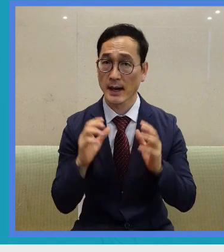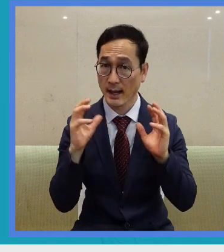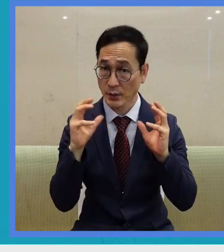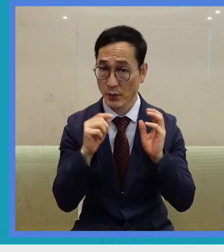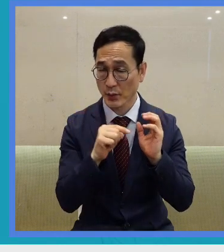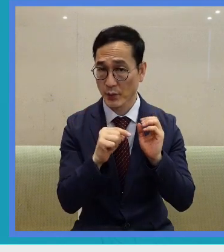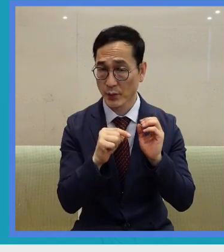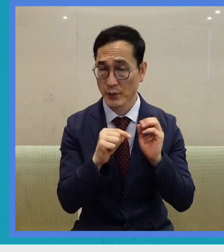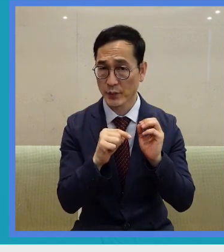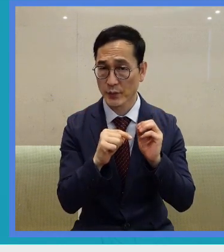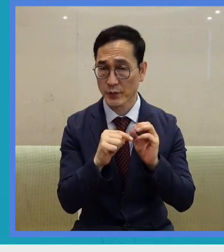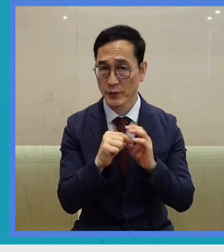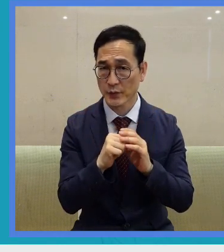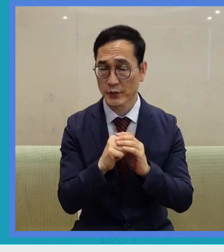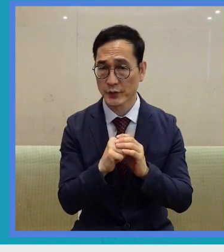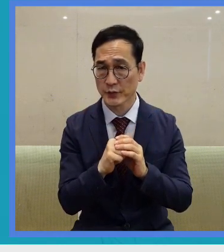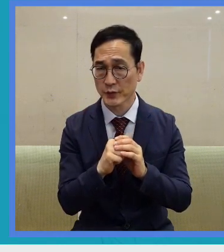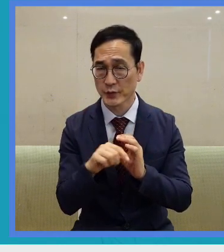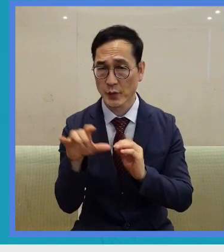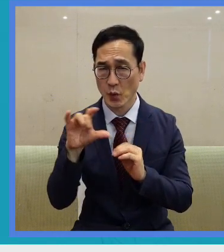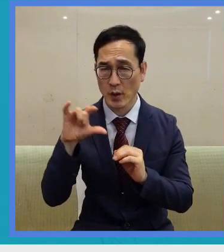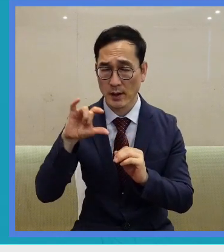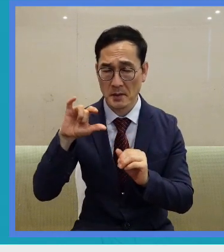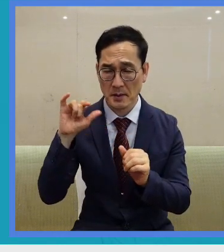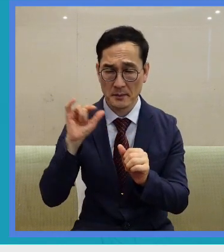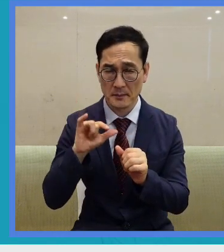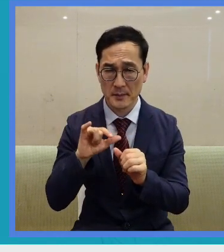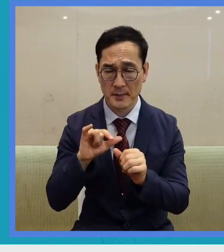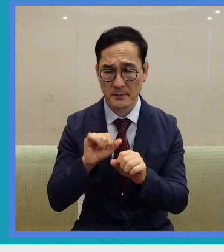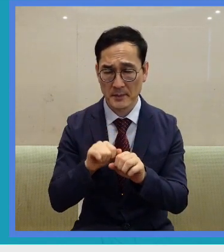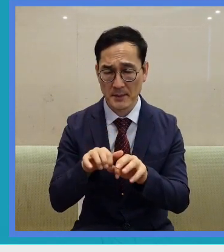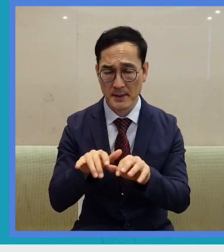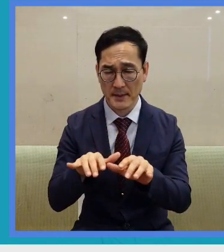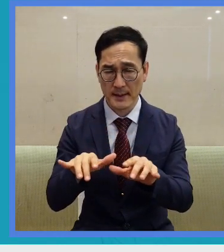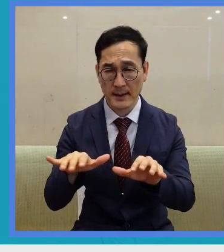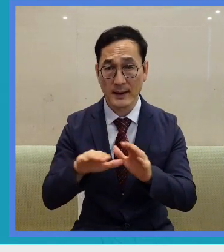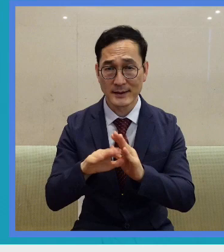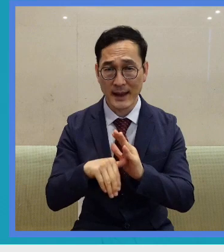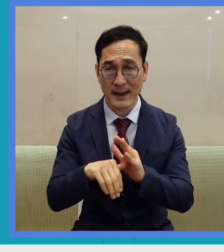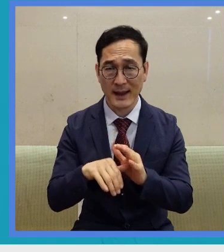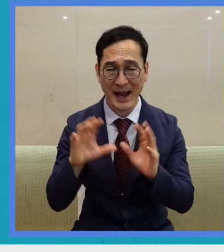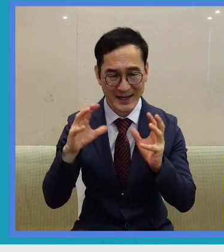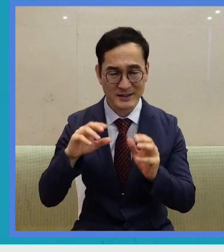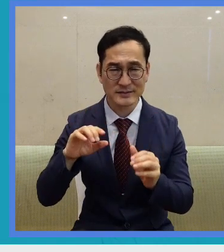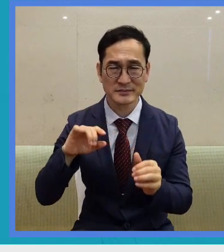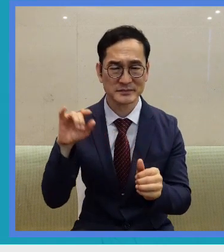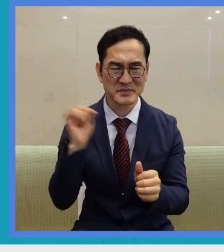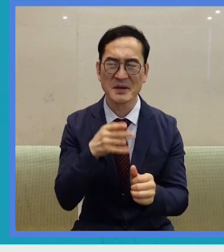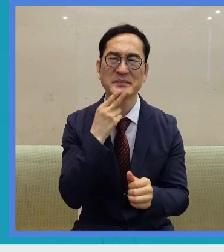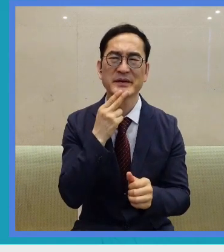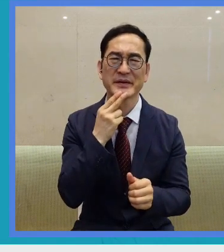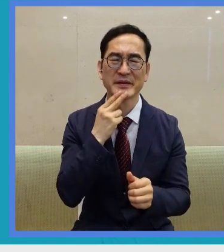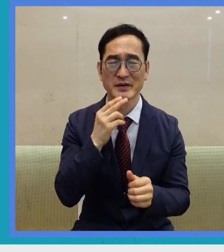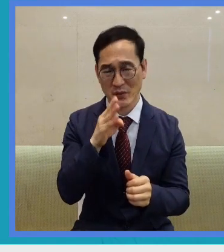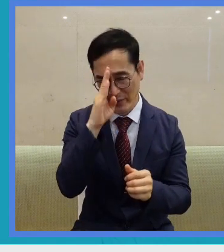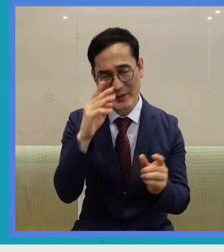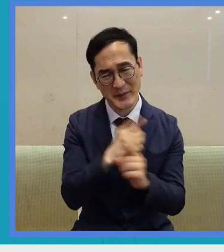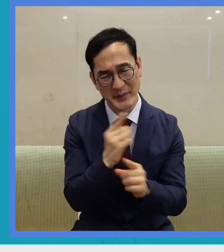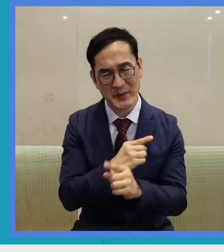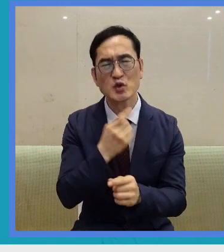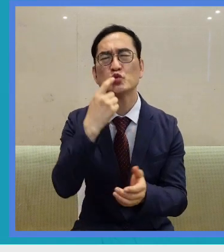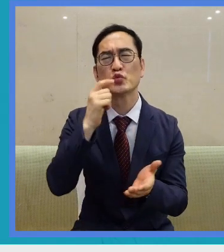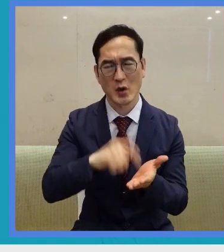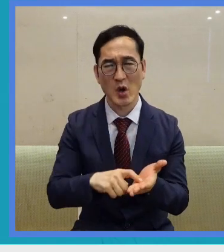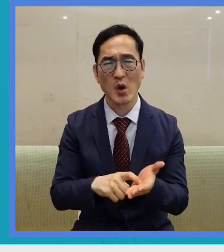경우에는 초기에 이제 코로나가 이렇게 번지기 시작할 때 아이들은 잘 안 걸리고 치료도 더 잘 되고 사망도 낮고 이제